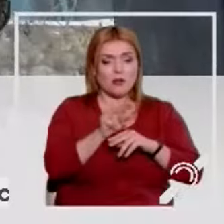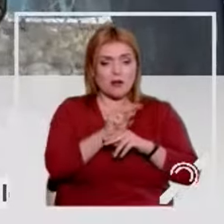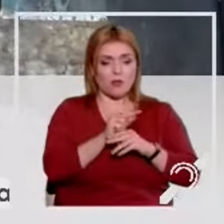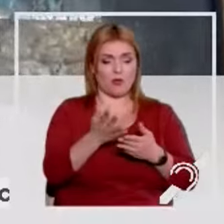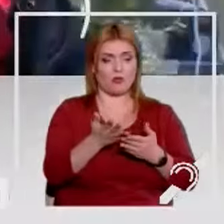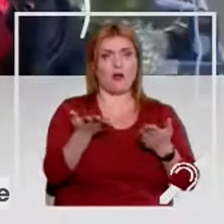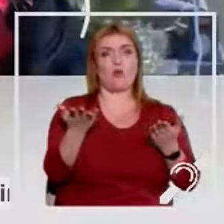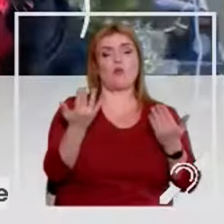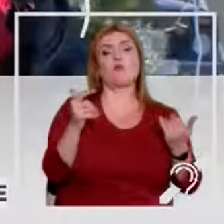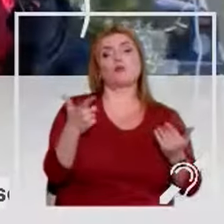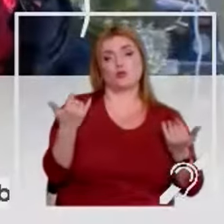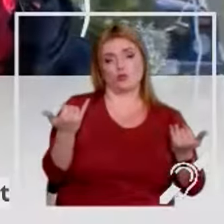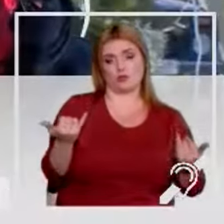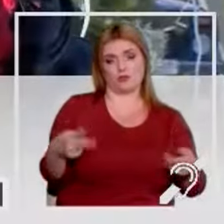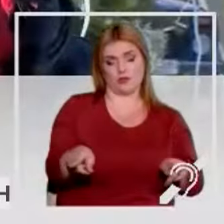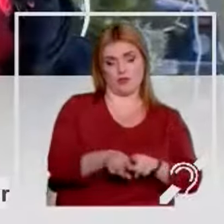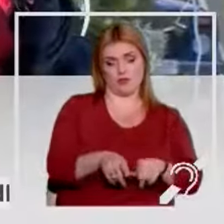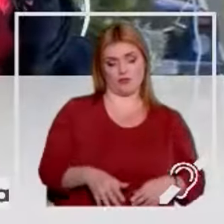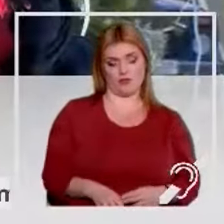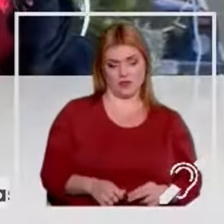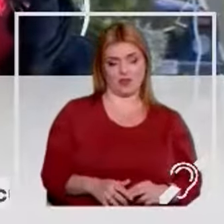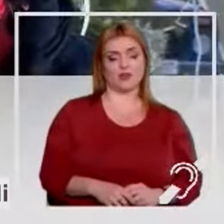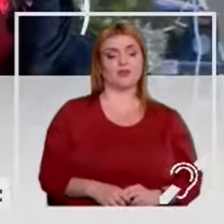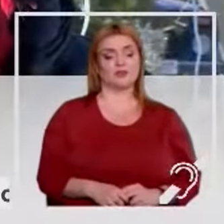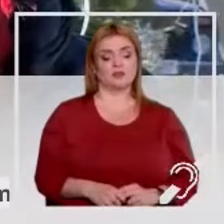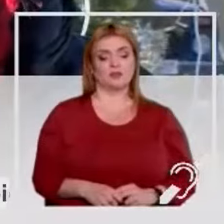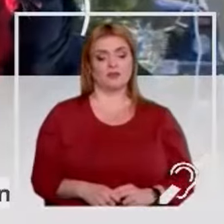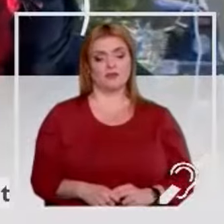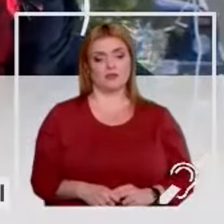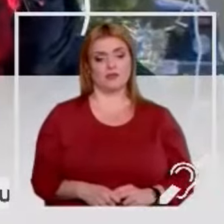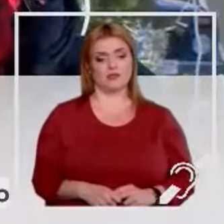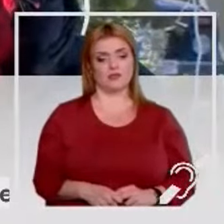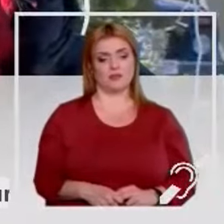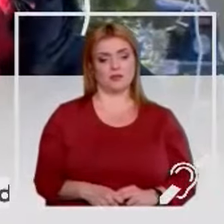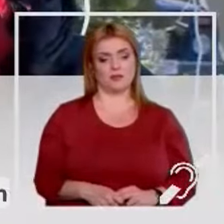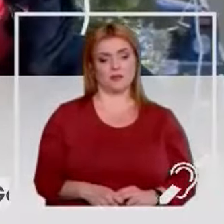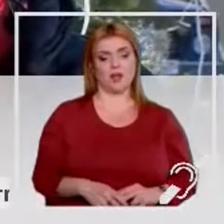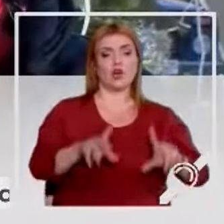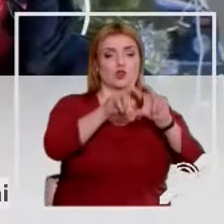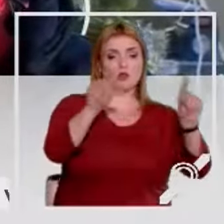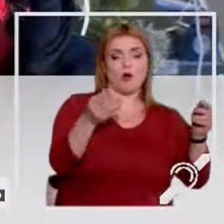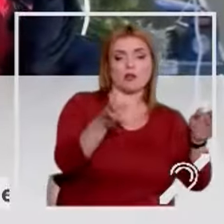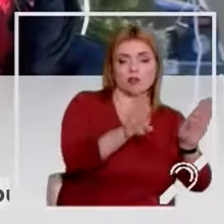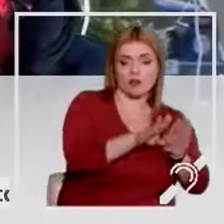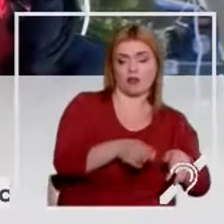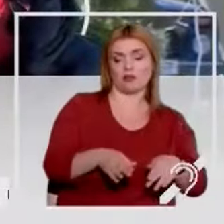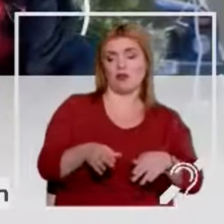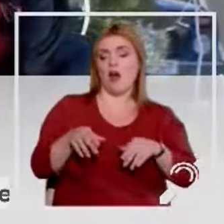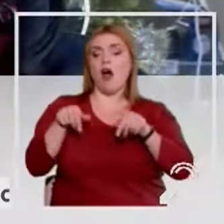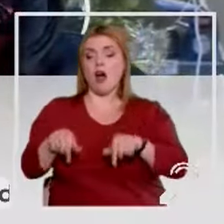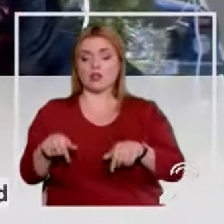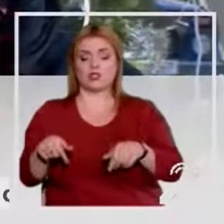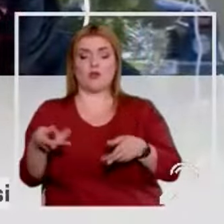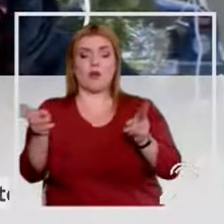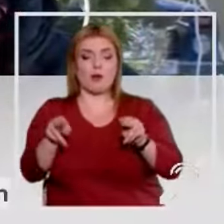am Dumnezeu. Școala s-a închis, dincolo, clubul nu e biserica unică, care a rămas în satul nostru,